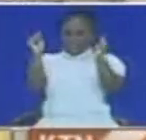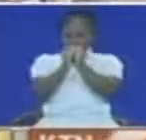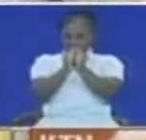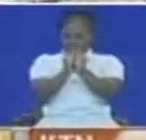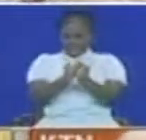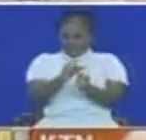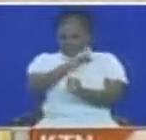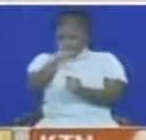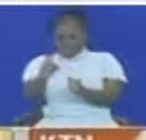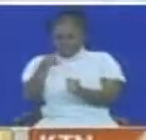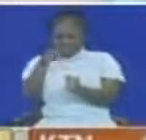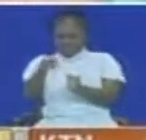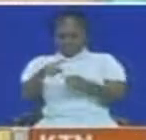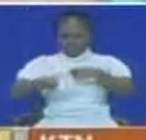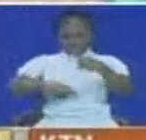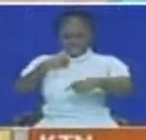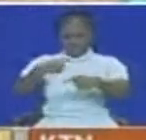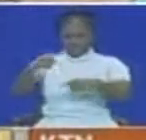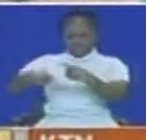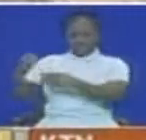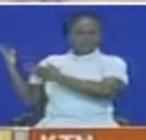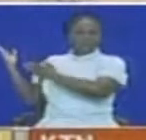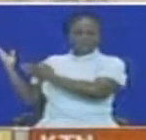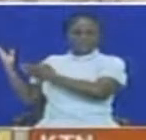wa kulibingirisha tairi hili.